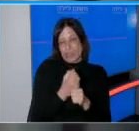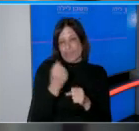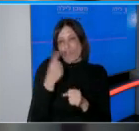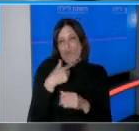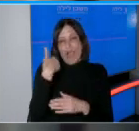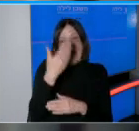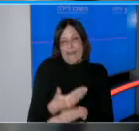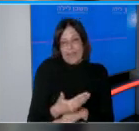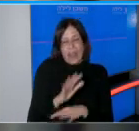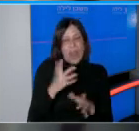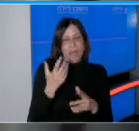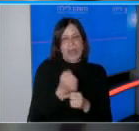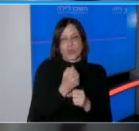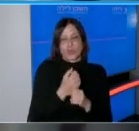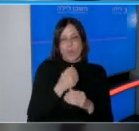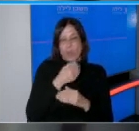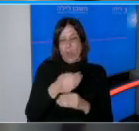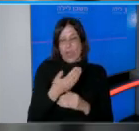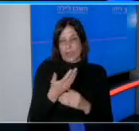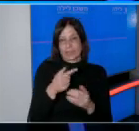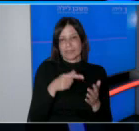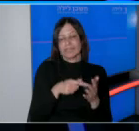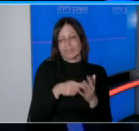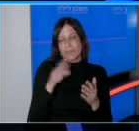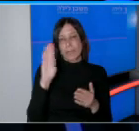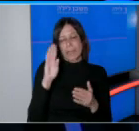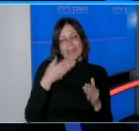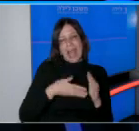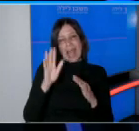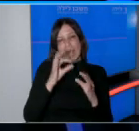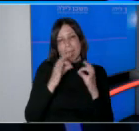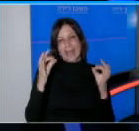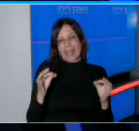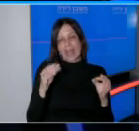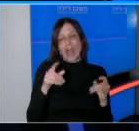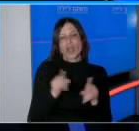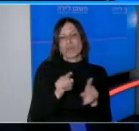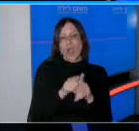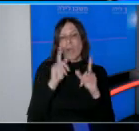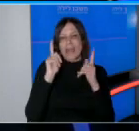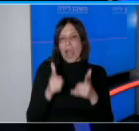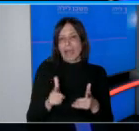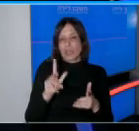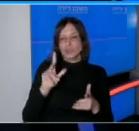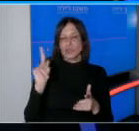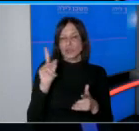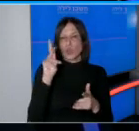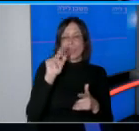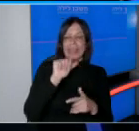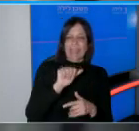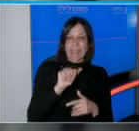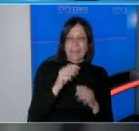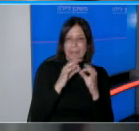עכשיו, למה זה נעשה כל כך מאוחר? כי נתניהו הלך בהתחלה לפי מודל צוק איתן, מה זה אומר? שמתחיל